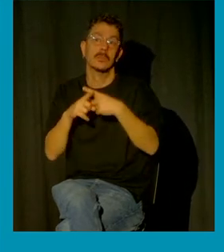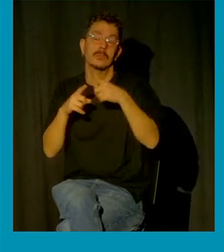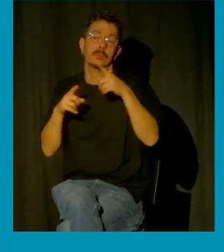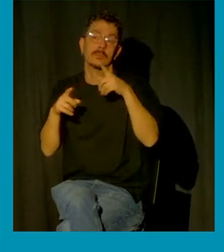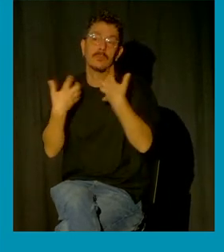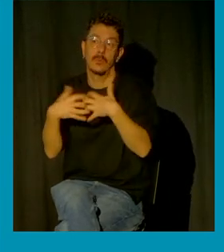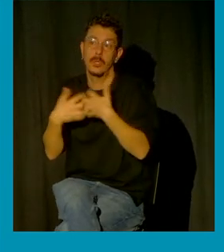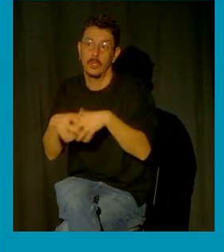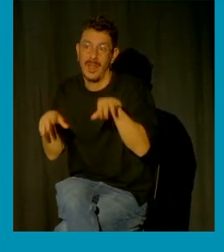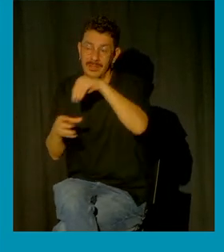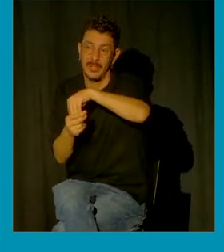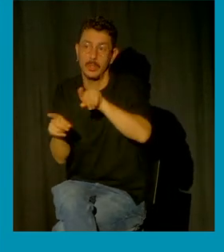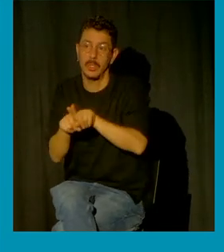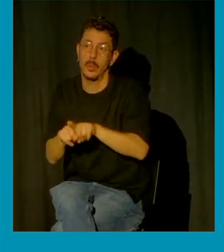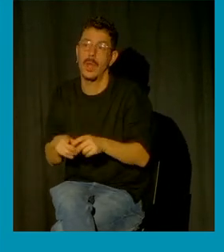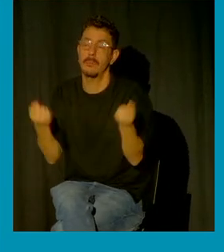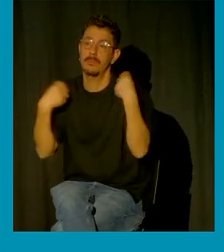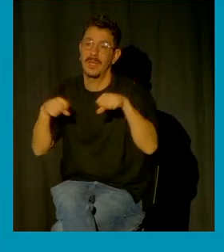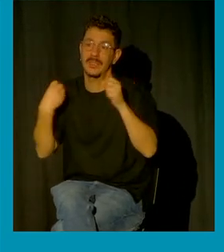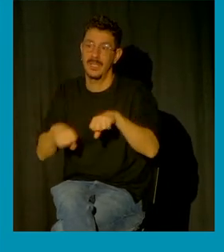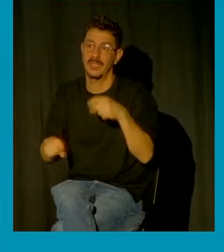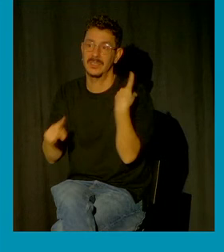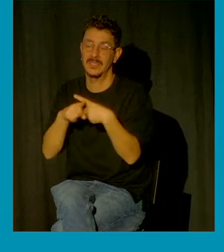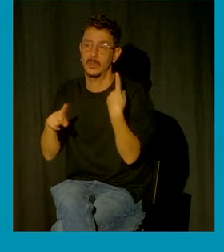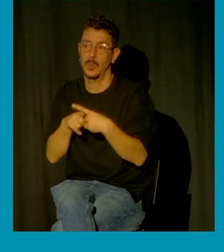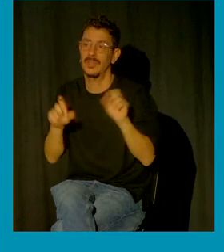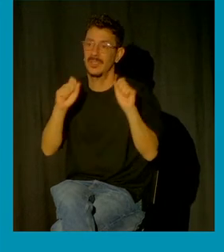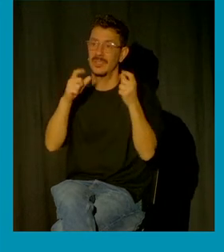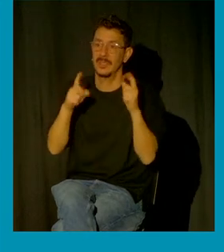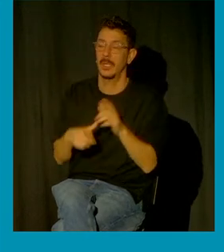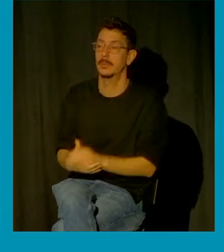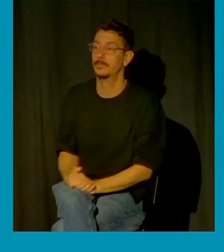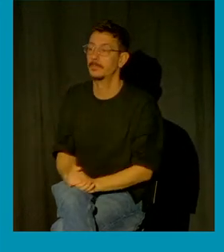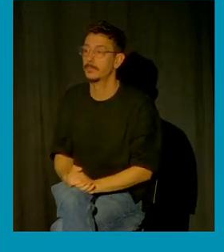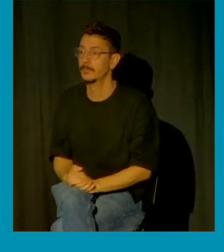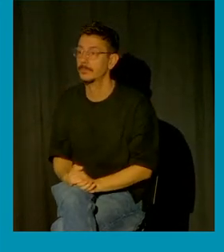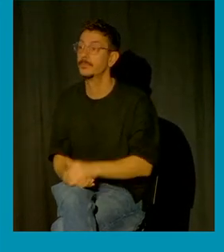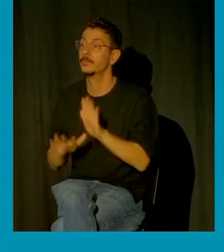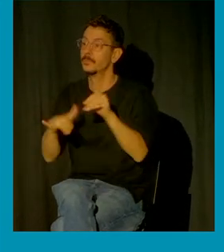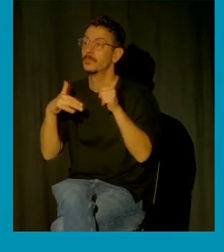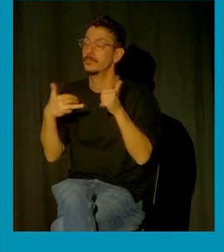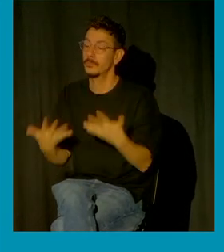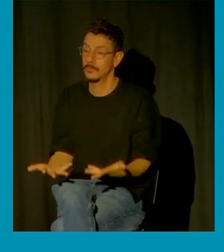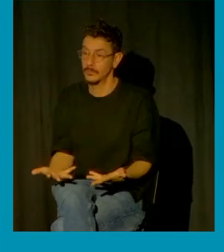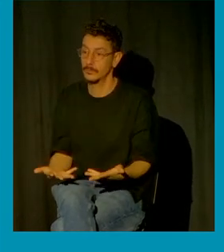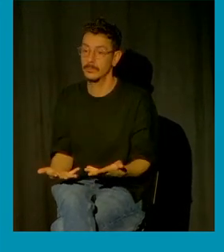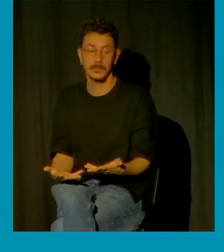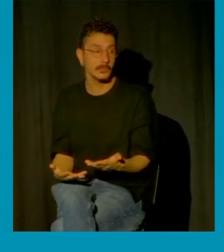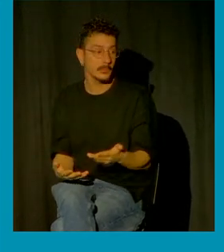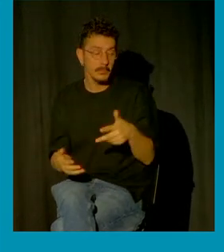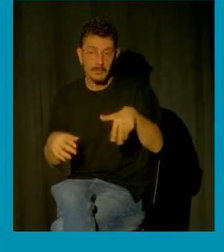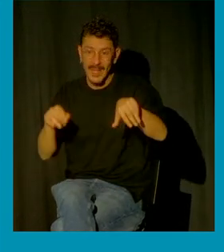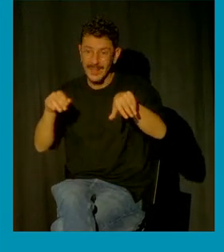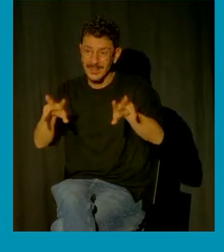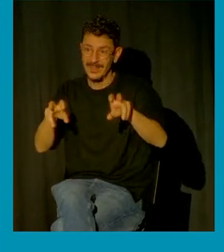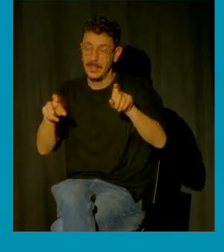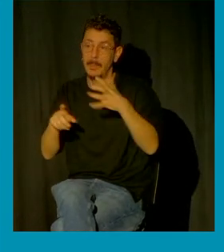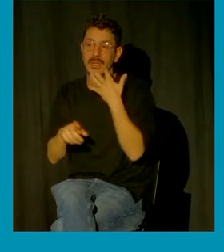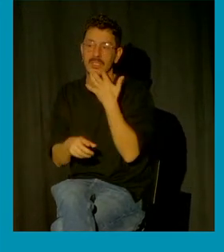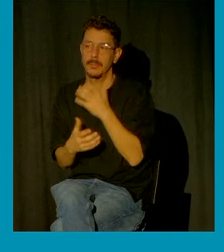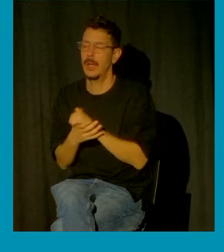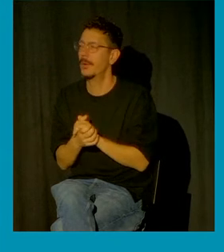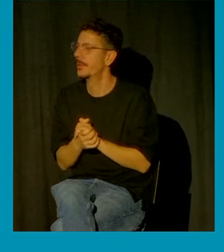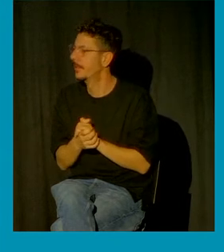i dins d'aquests debats no tinguts tant a nivell internacional com m'atreviré a dir a nivell de base